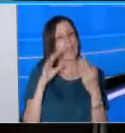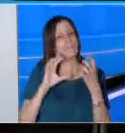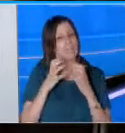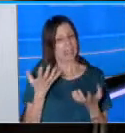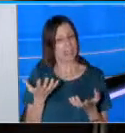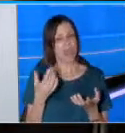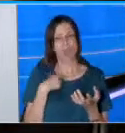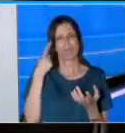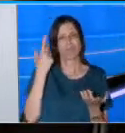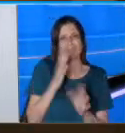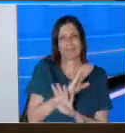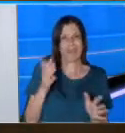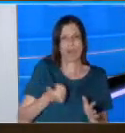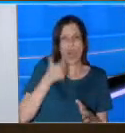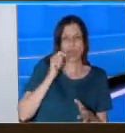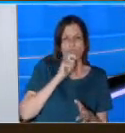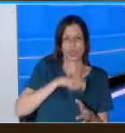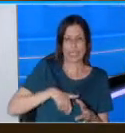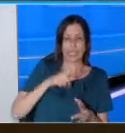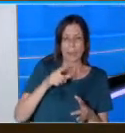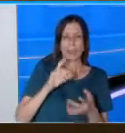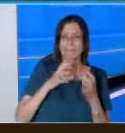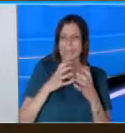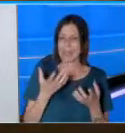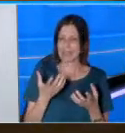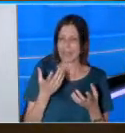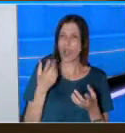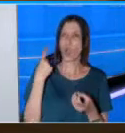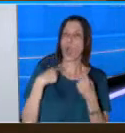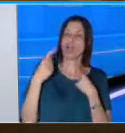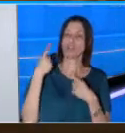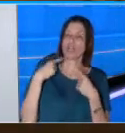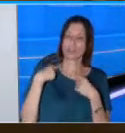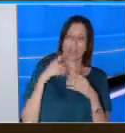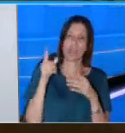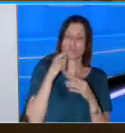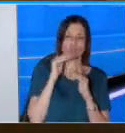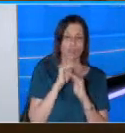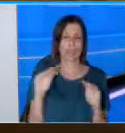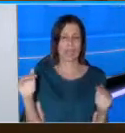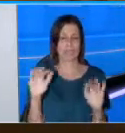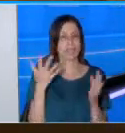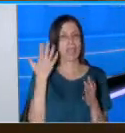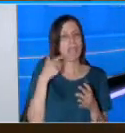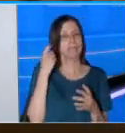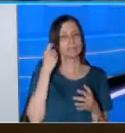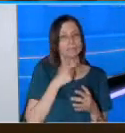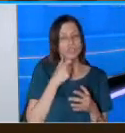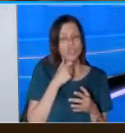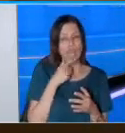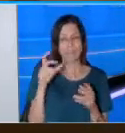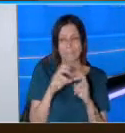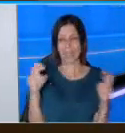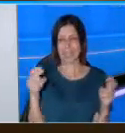עולה בדעתי, שאף ראש עיר בפתח תקווה היה לאורך השנים, היה עובר לסדר היום, לא הייתה פשיעה משתוללת